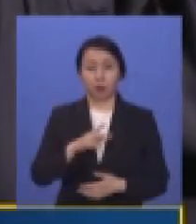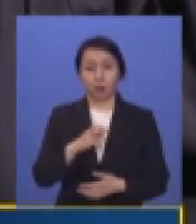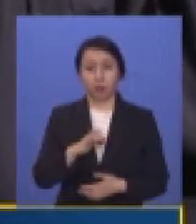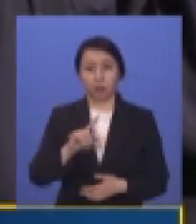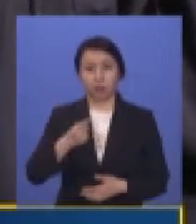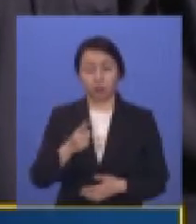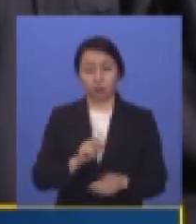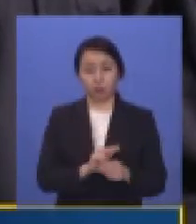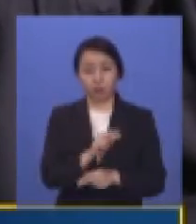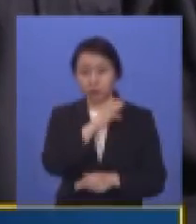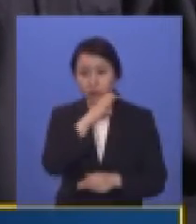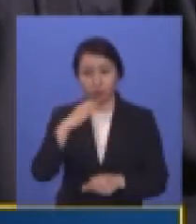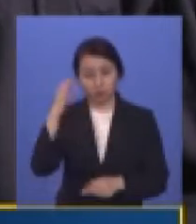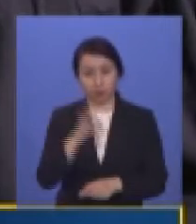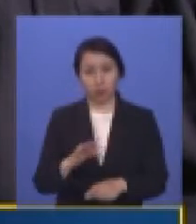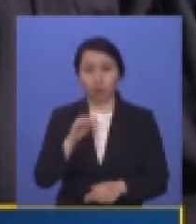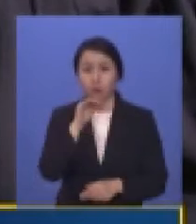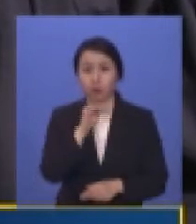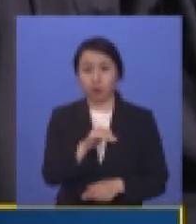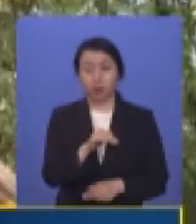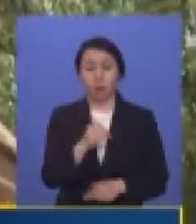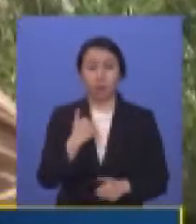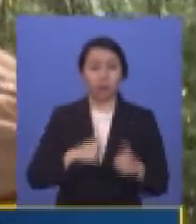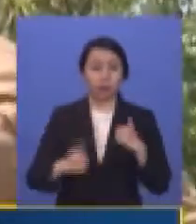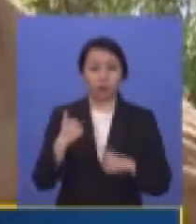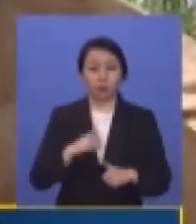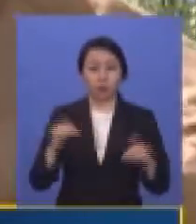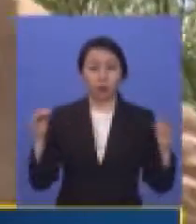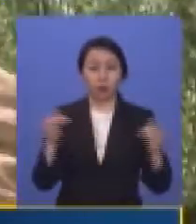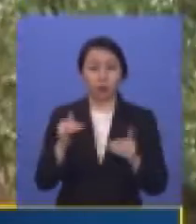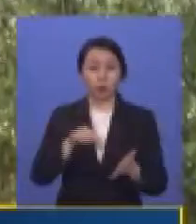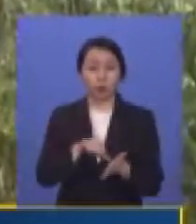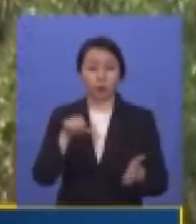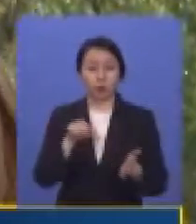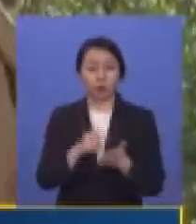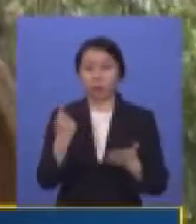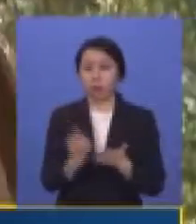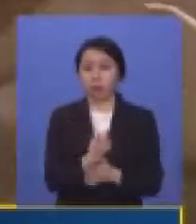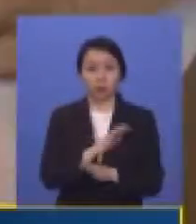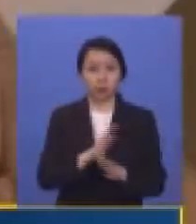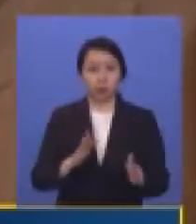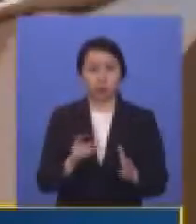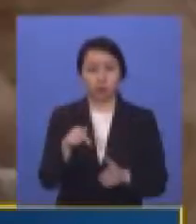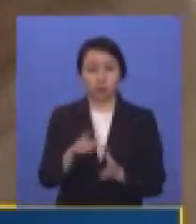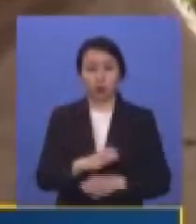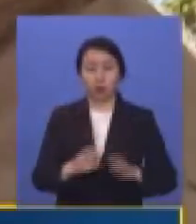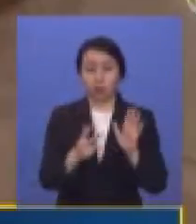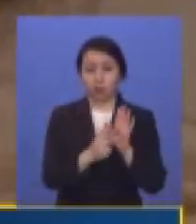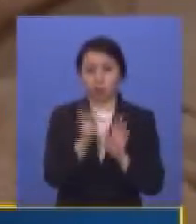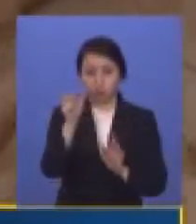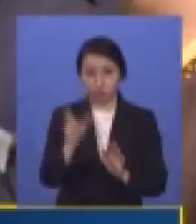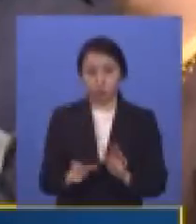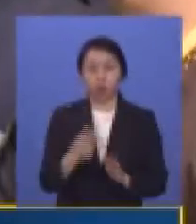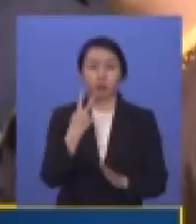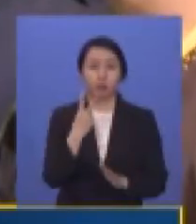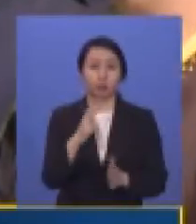Уразалин, первокурсник Североказахстанского профессионально-педагогического колледжа, участвует уже не в первый раз. В его команде 8 человек,